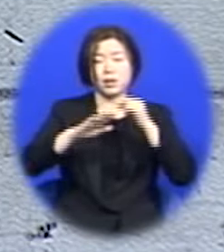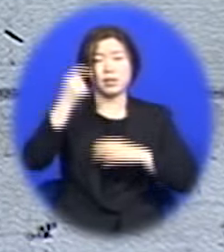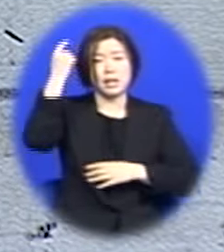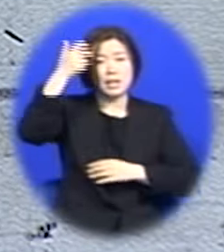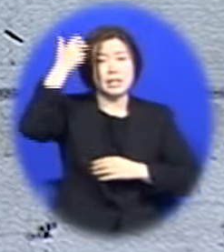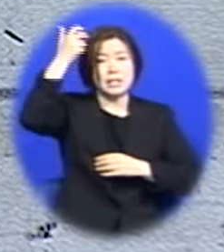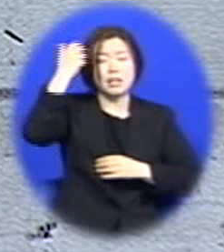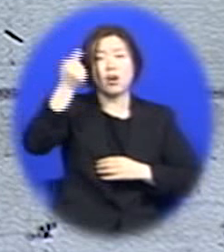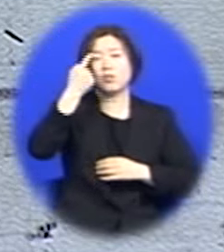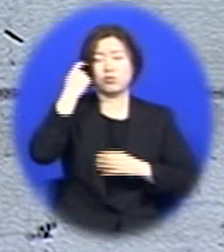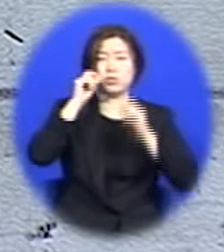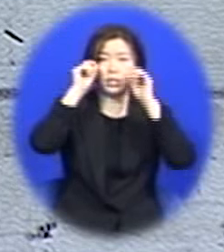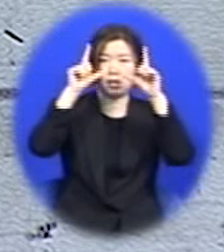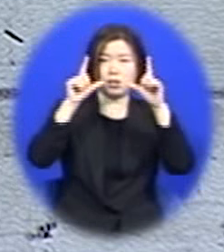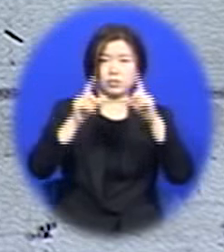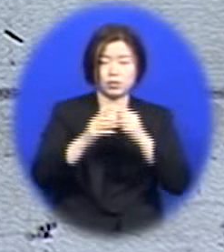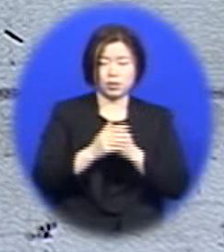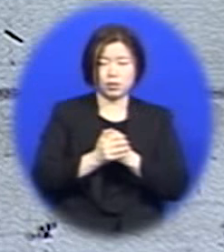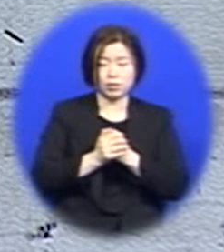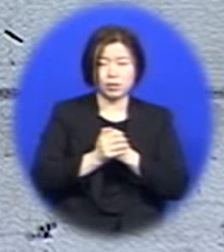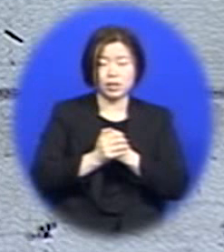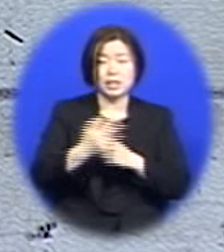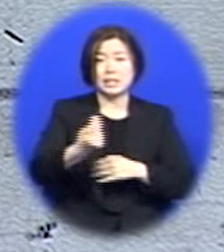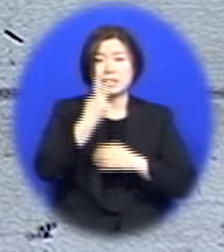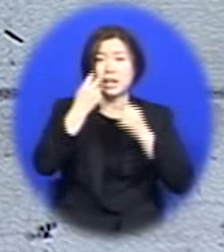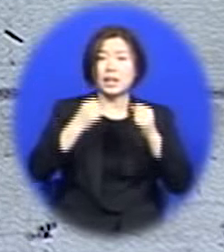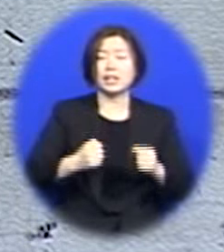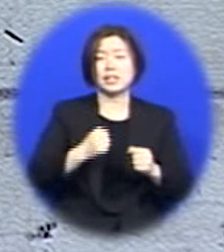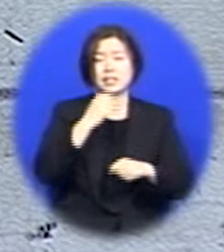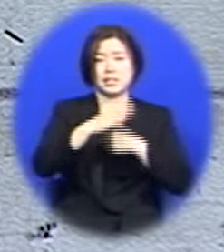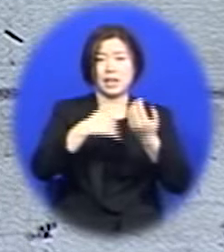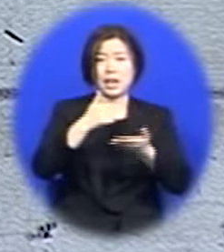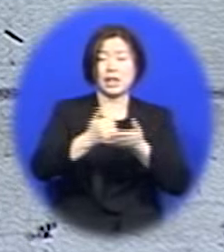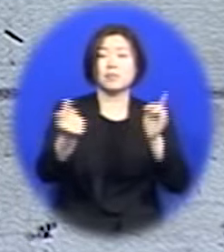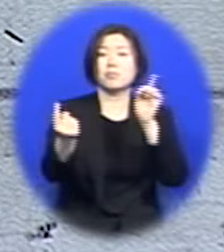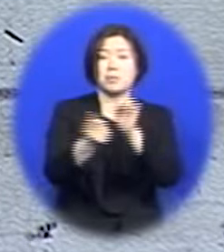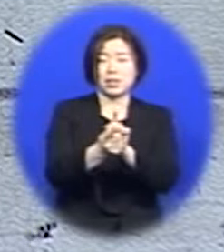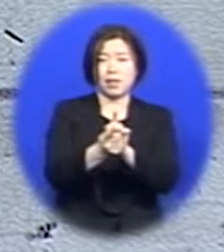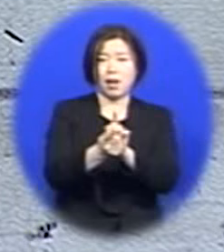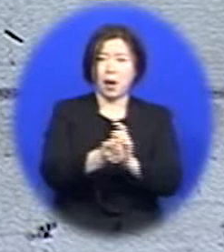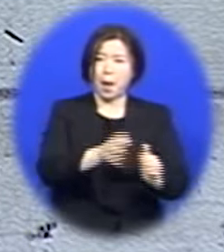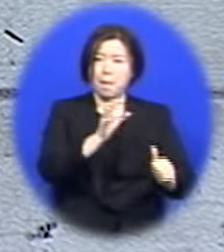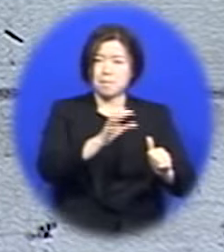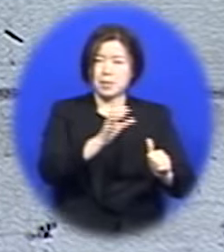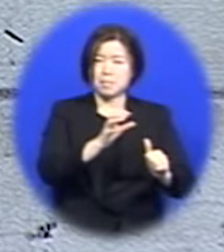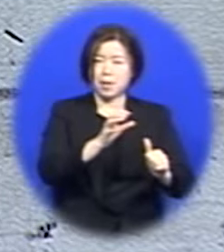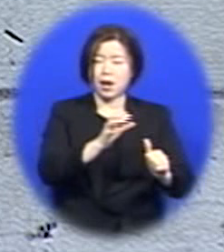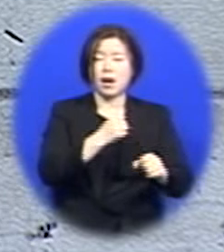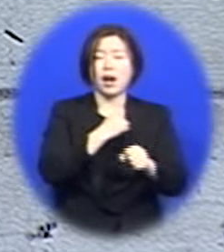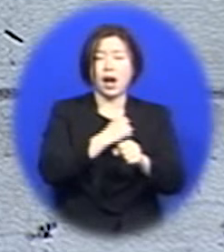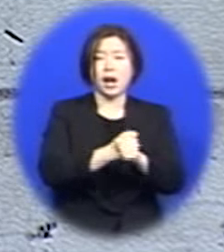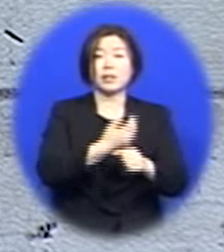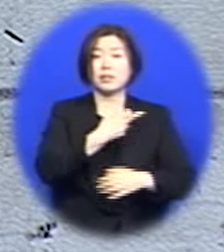살아계신 주님을 만났습니다. 그러니까 핍박자인 사도 바울이 사도가 됐잖아요.